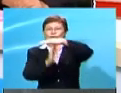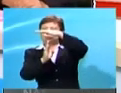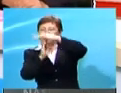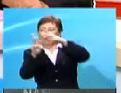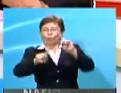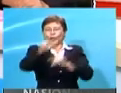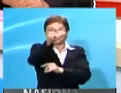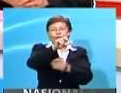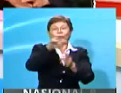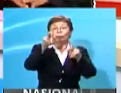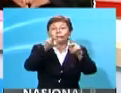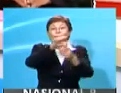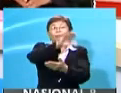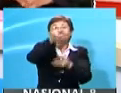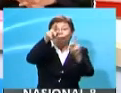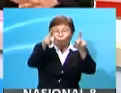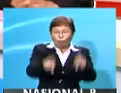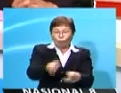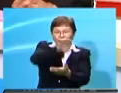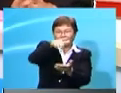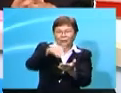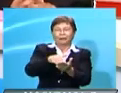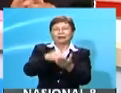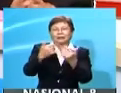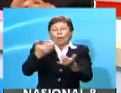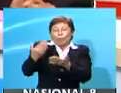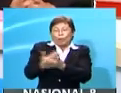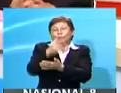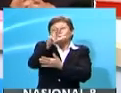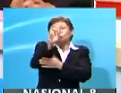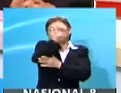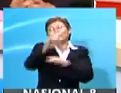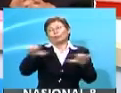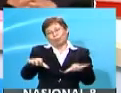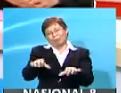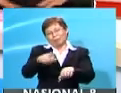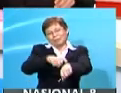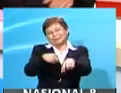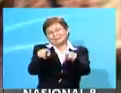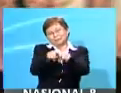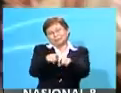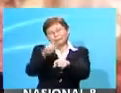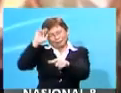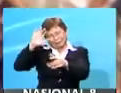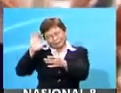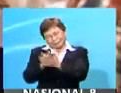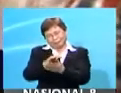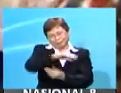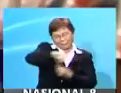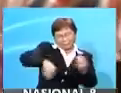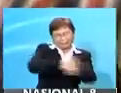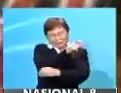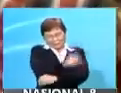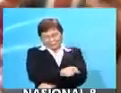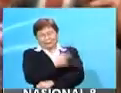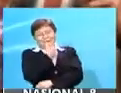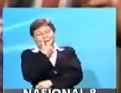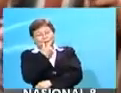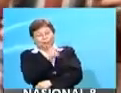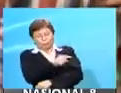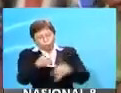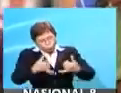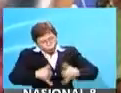serangengah memasuki 30% peringkat pelaksanaan pada masa yang sama beliau yakin penggantinya itu dapat meneruskan